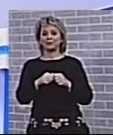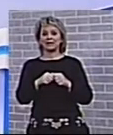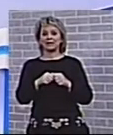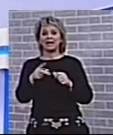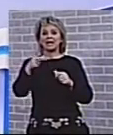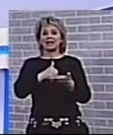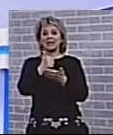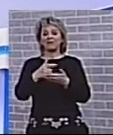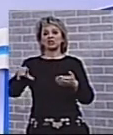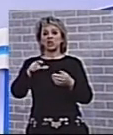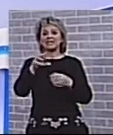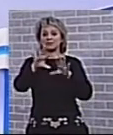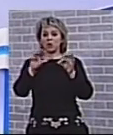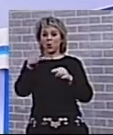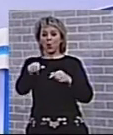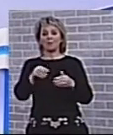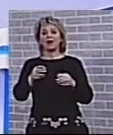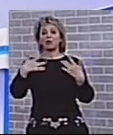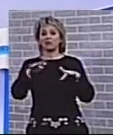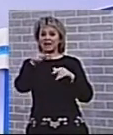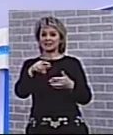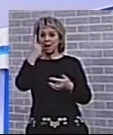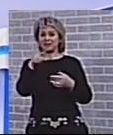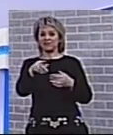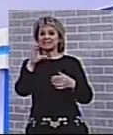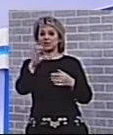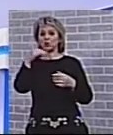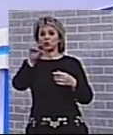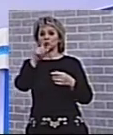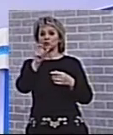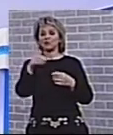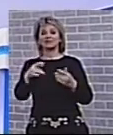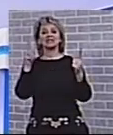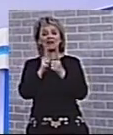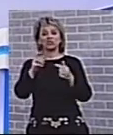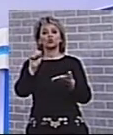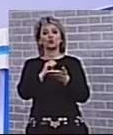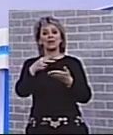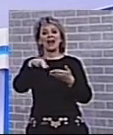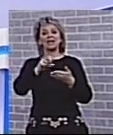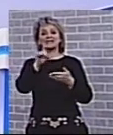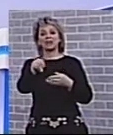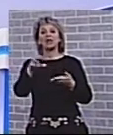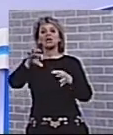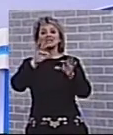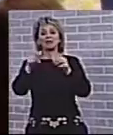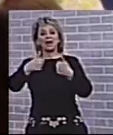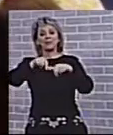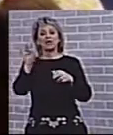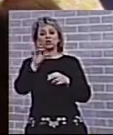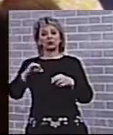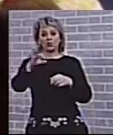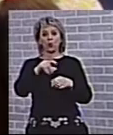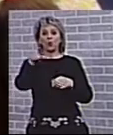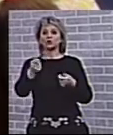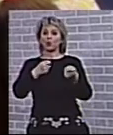Глава Донского избиркома уходит в отставку. Объявил это Сергей Юсов сегодня на встрече с журналистами. Избирательной комиссии Ростовской